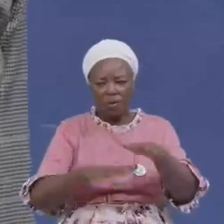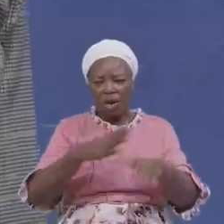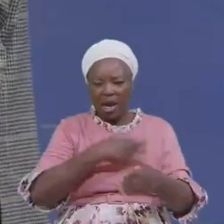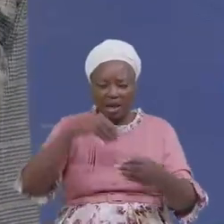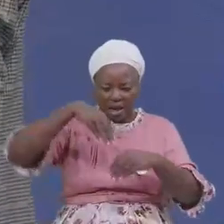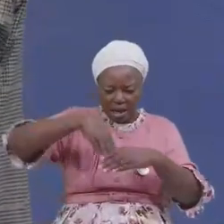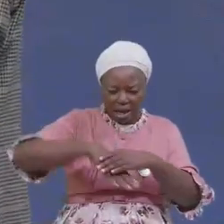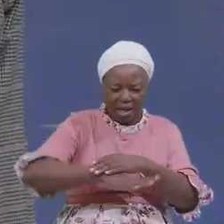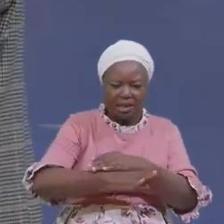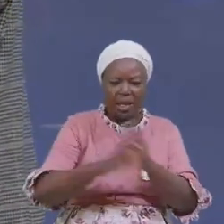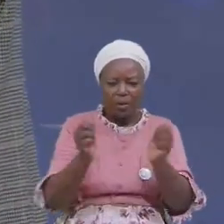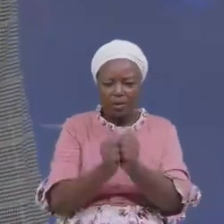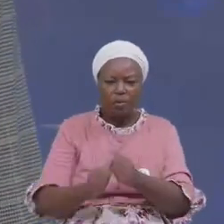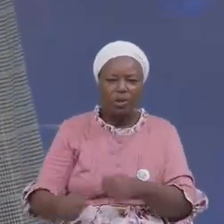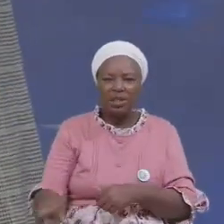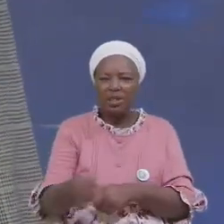le temple,